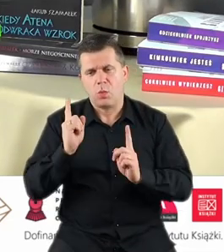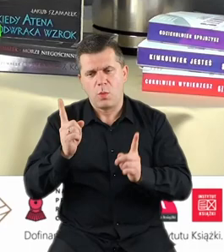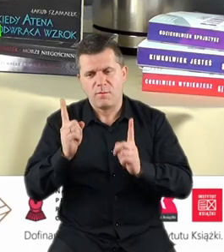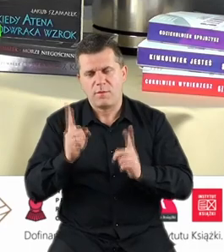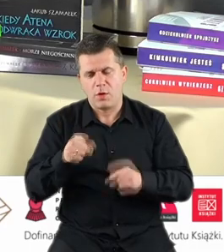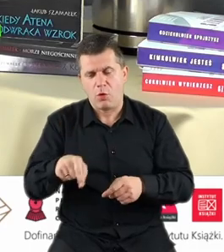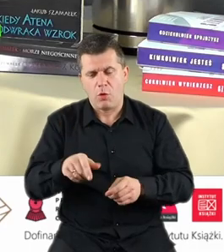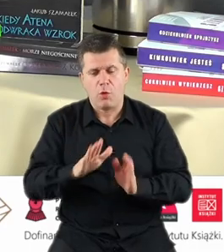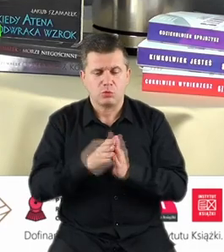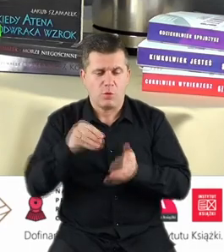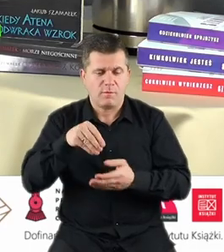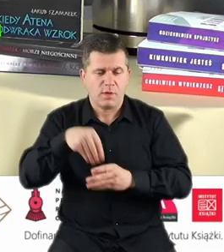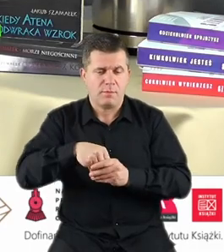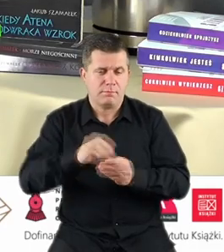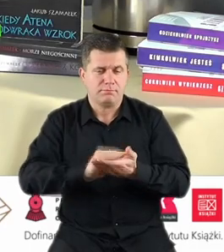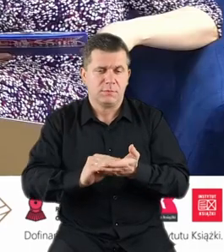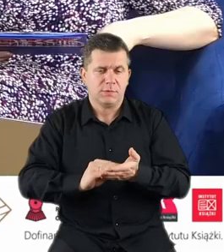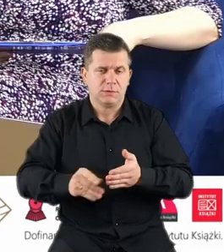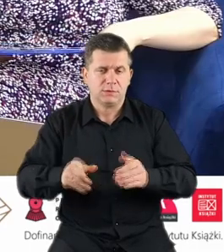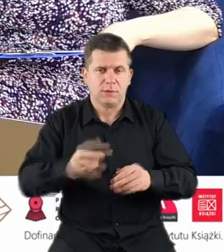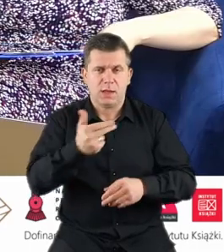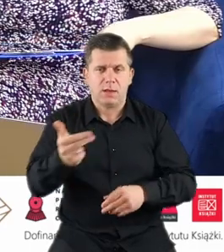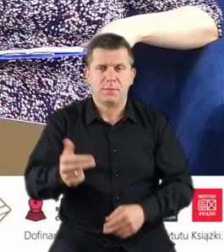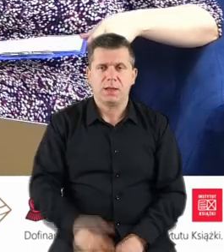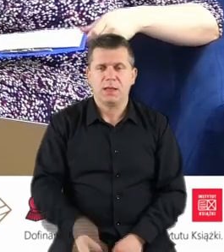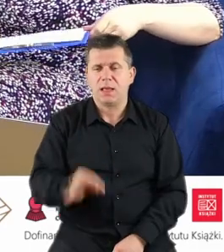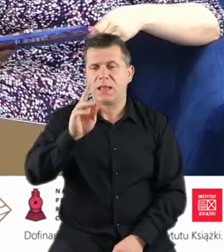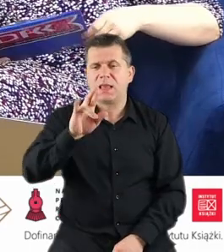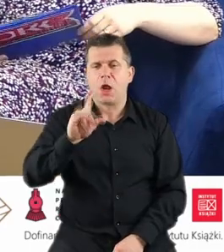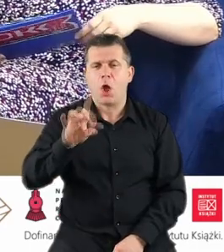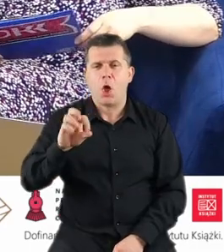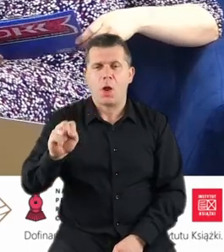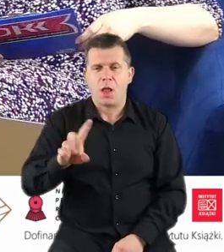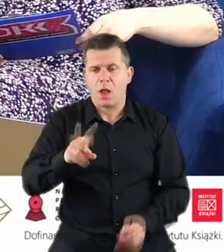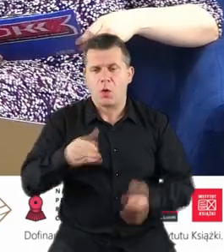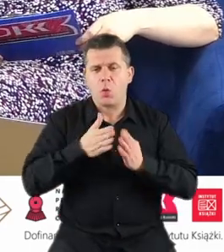o tym są te książki. No właśnie, bo trylogia